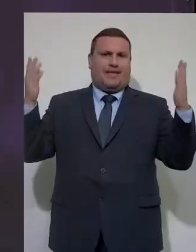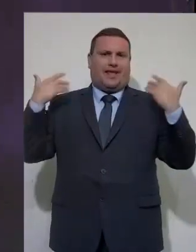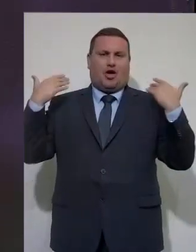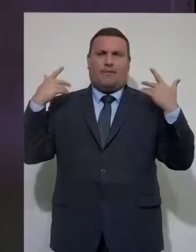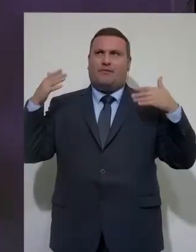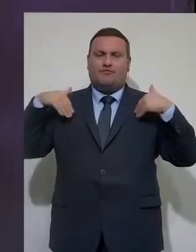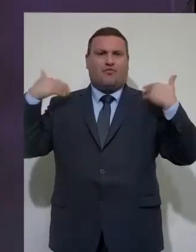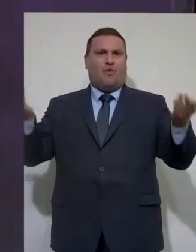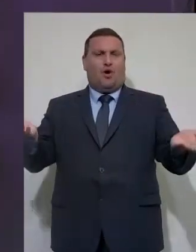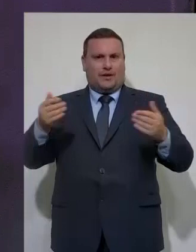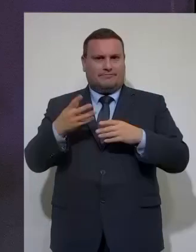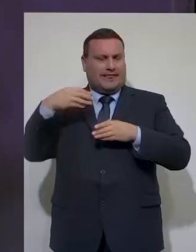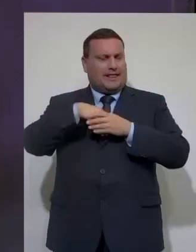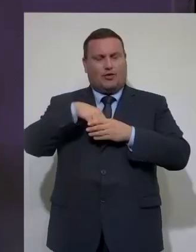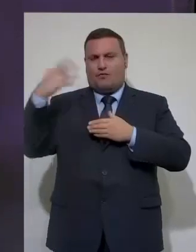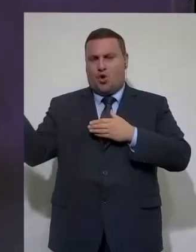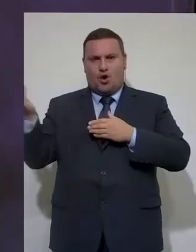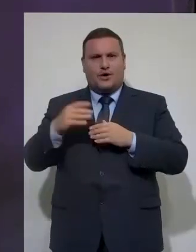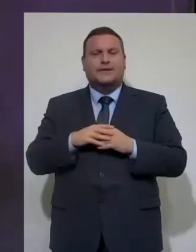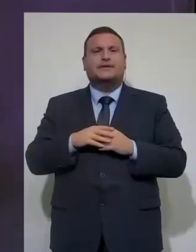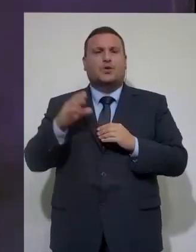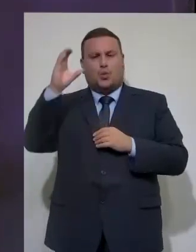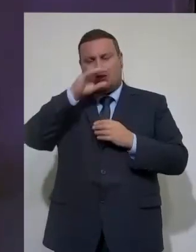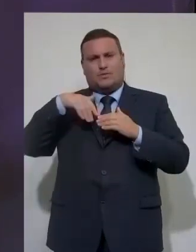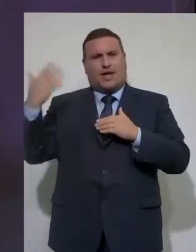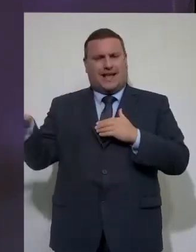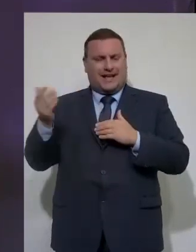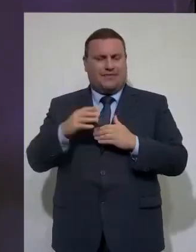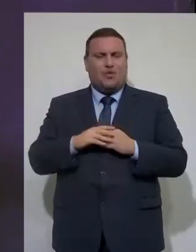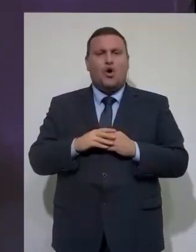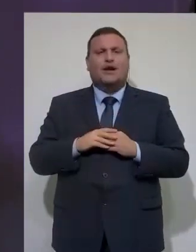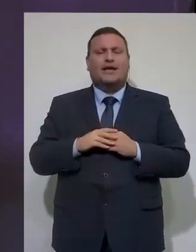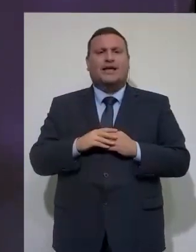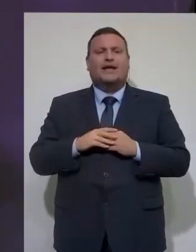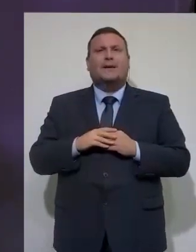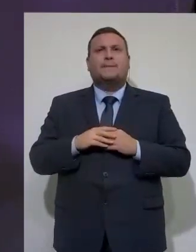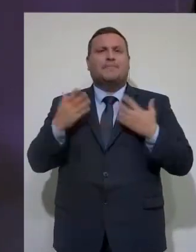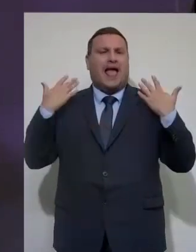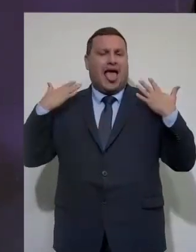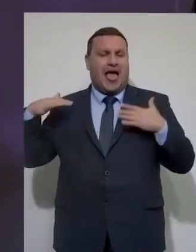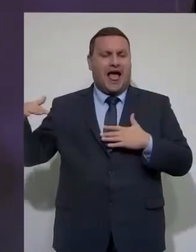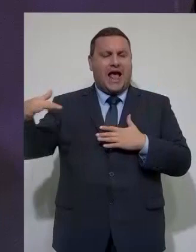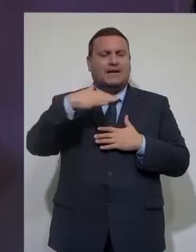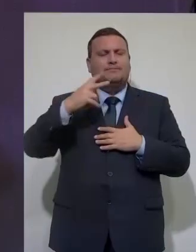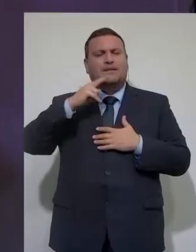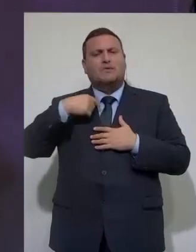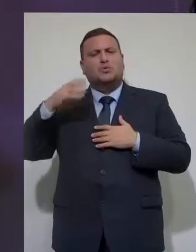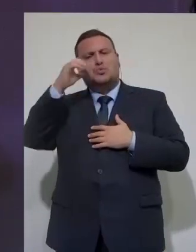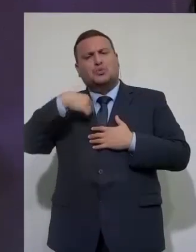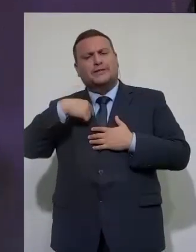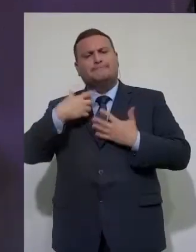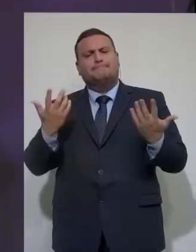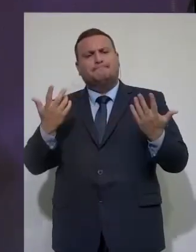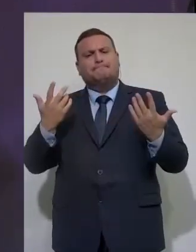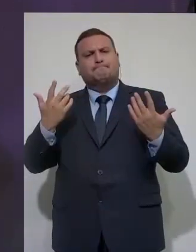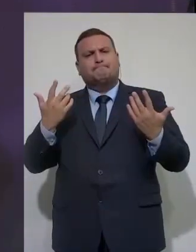relativi a dinamiche che noi abbiamo voluto studiare negli anni, ma l'invito ci è stato fatto come Risposte Turismo per presentare